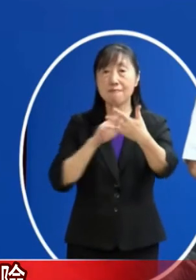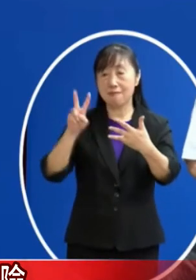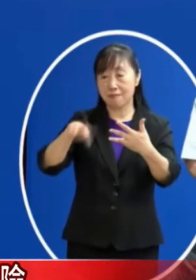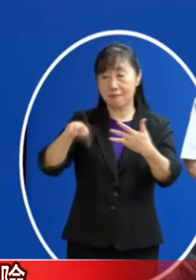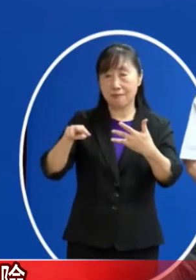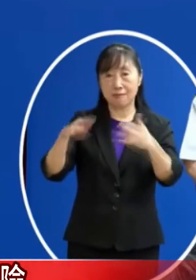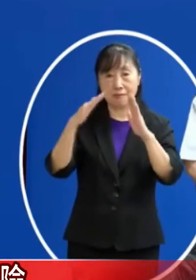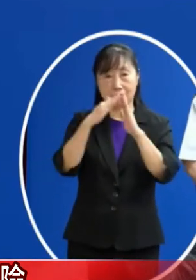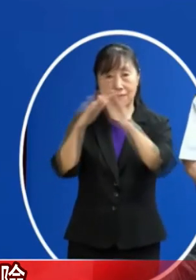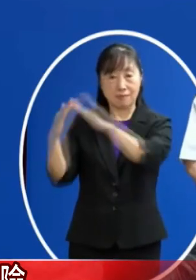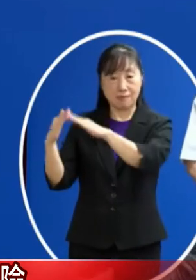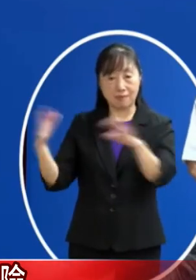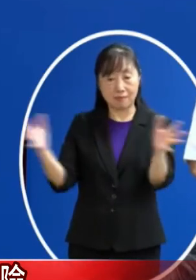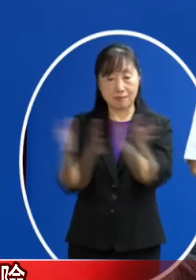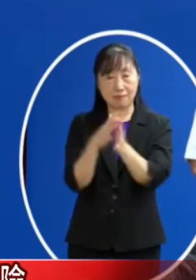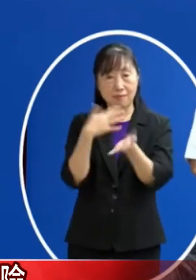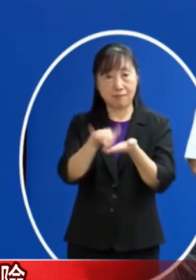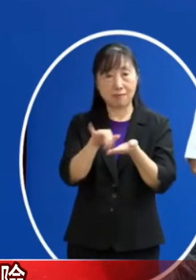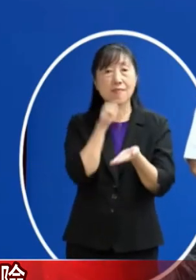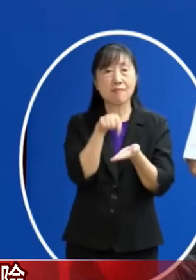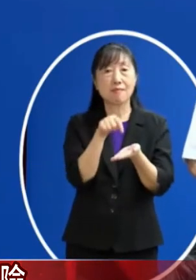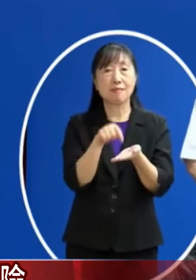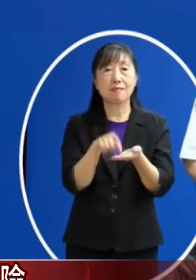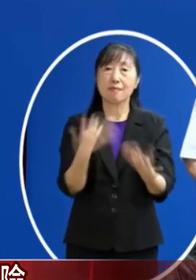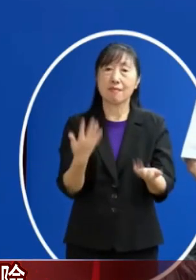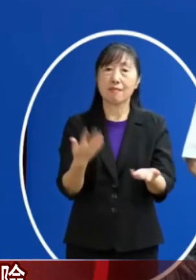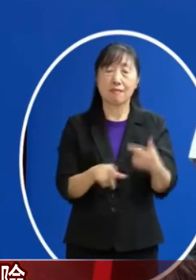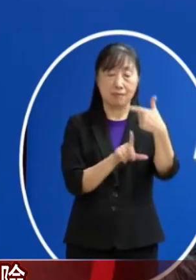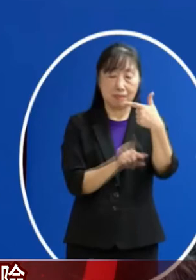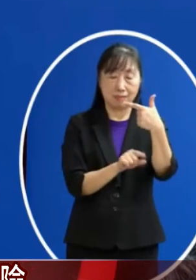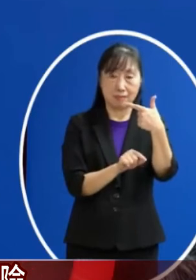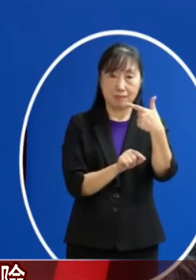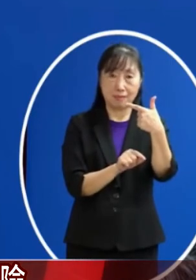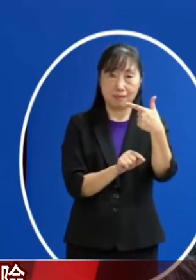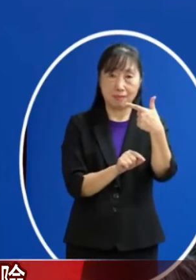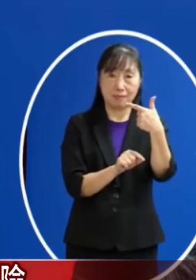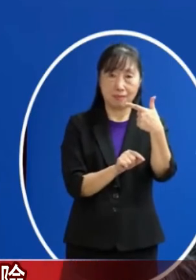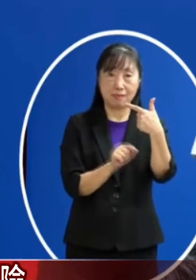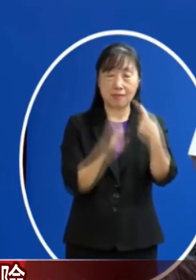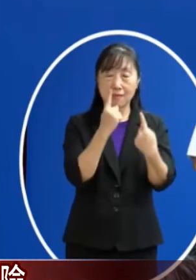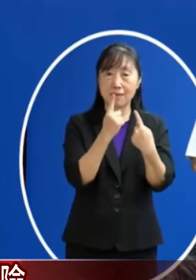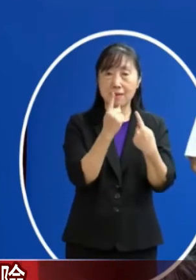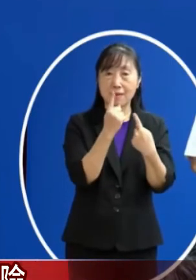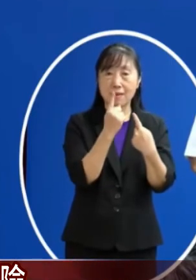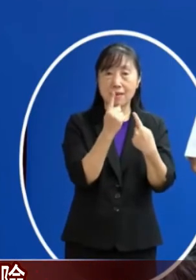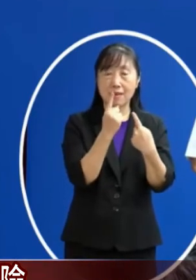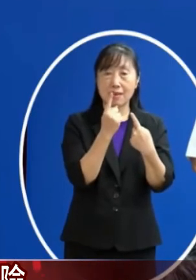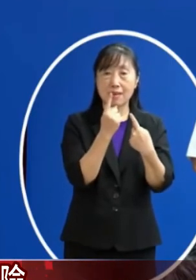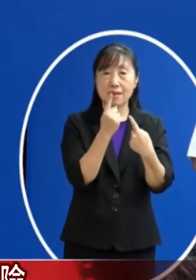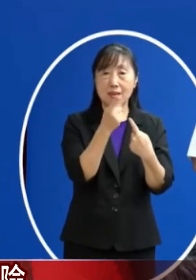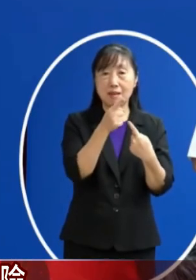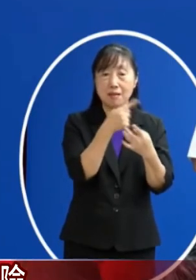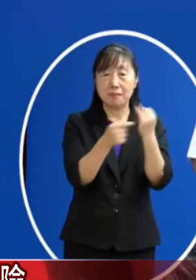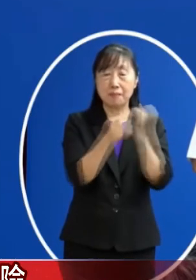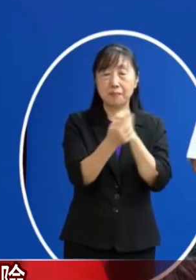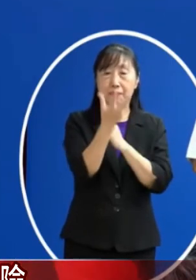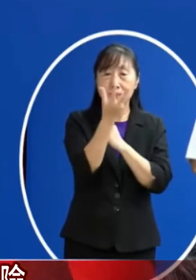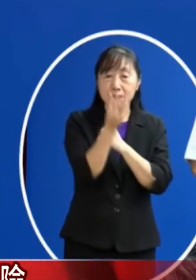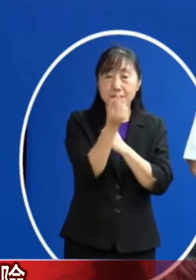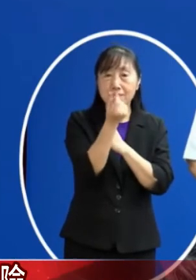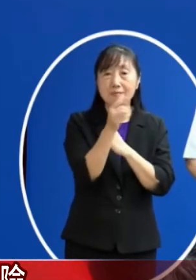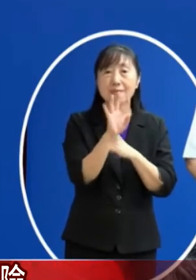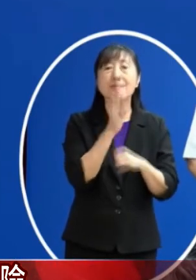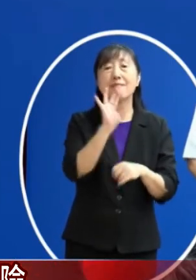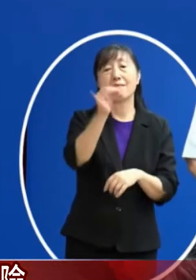候估计啦，所以就等于是说在6月的时候会有比较少的一个量不过还是会